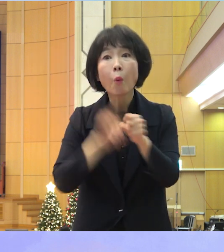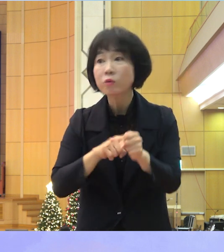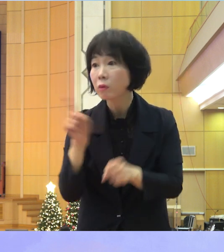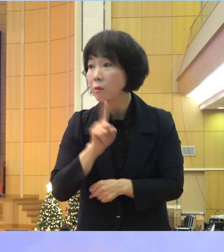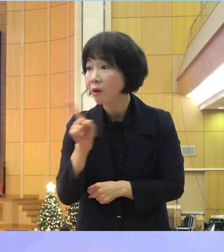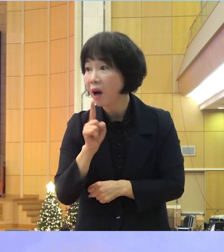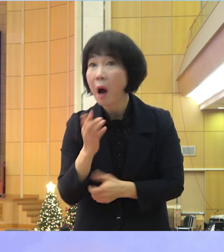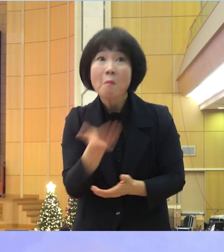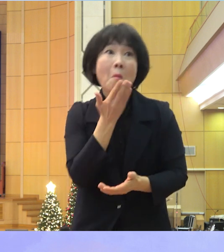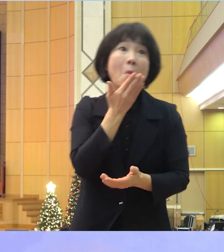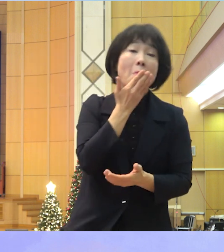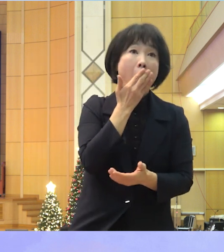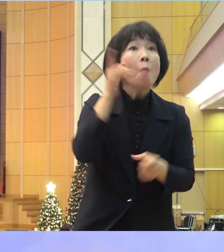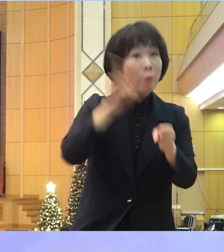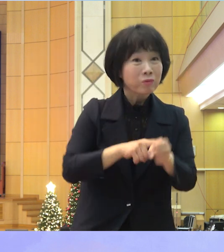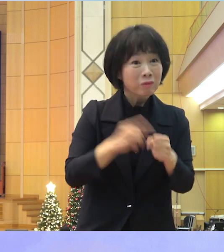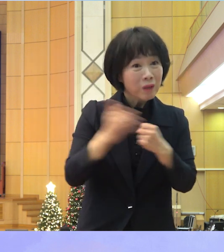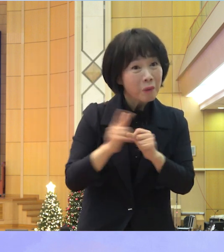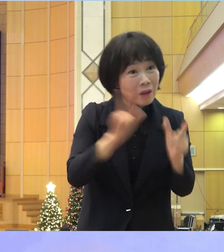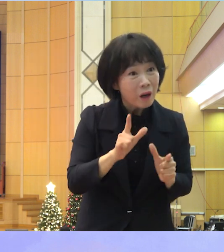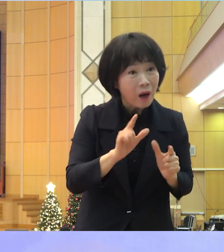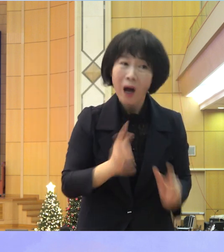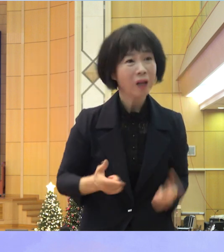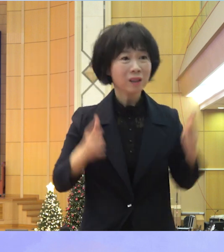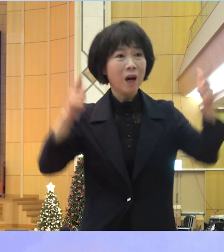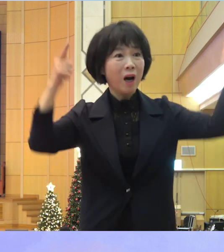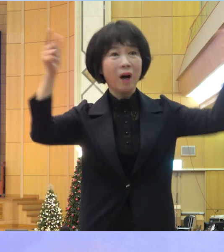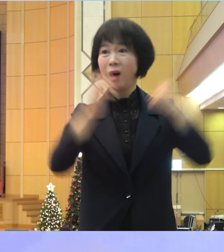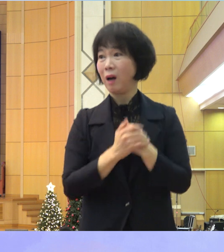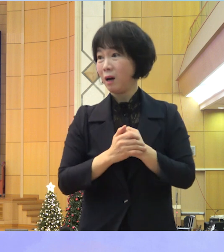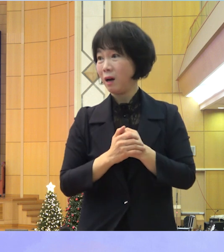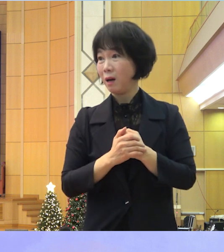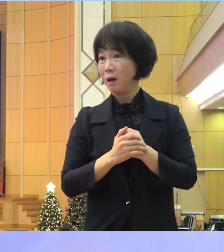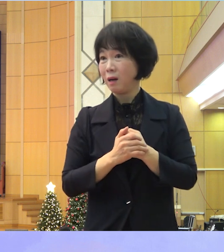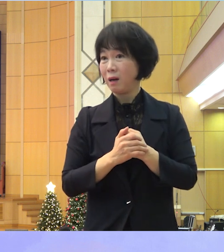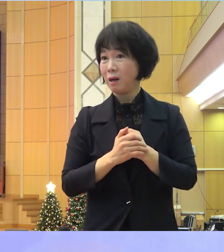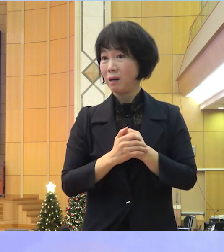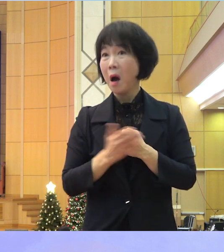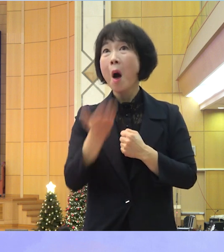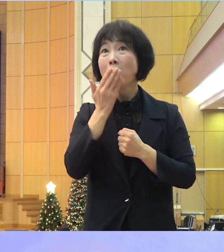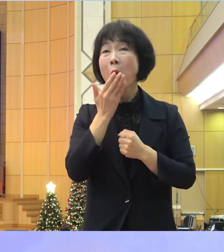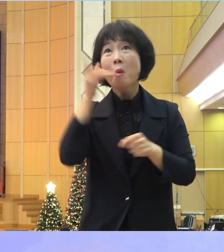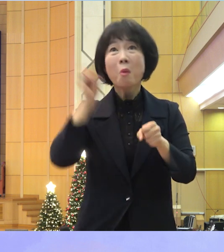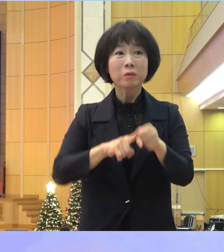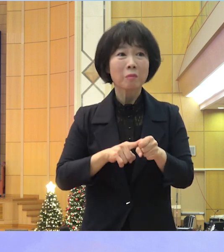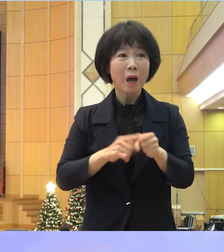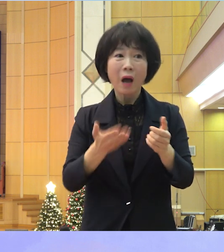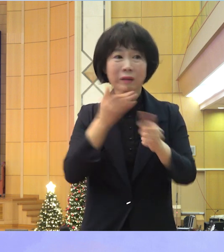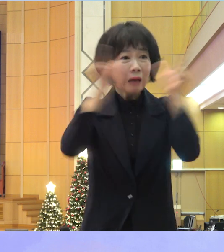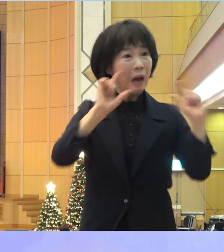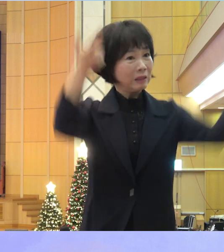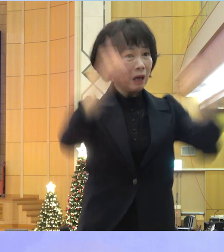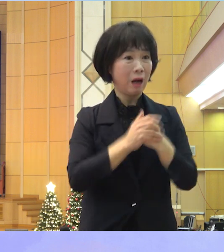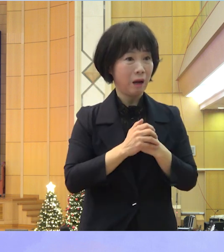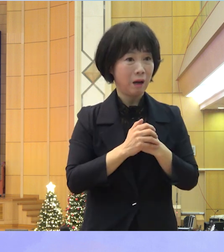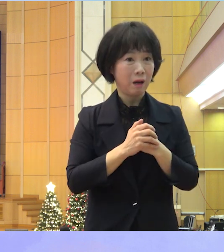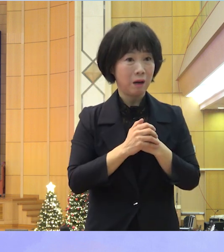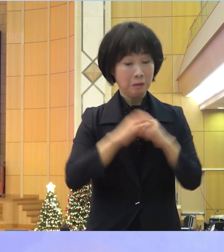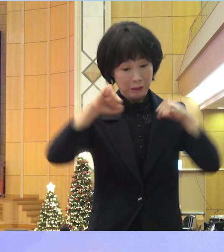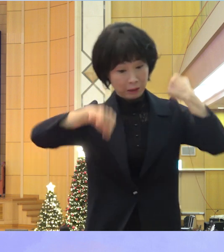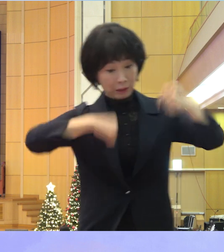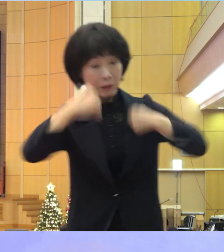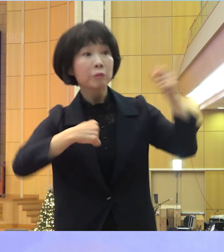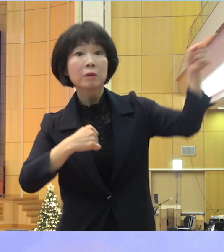먹고 살지 않아? 짐승도 그렇게 먹고 사는데 그렇게 일 걱정 안 해요. 결혼하는데도 그렇게 걱정 안